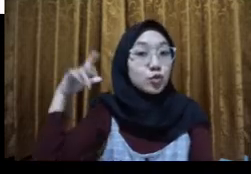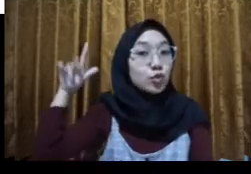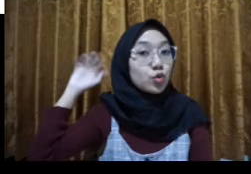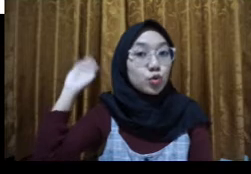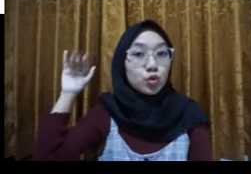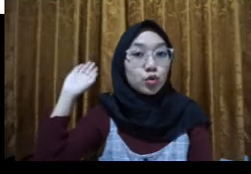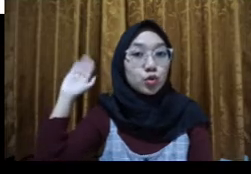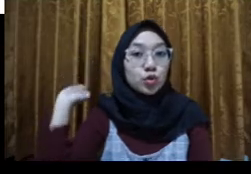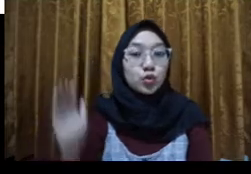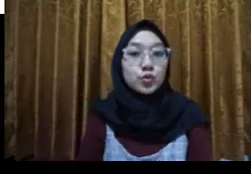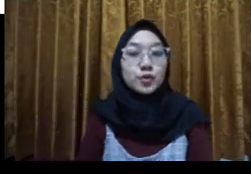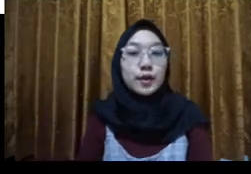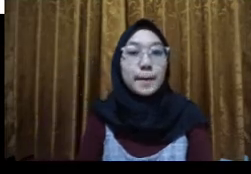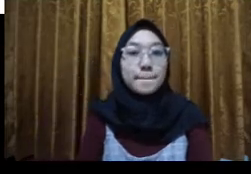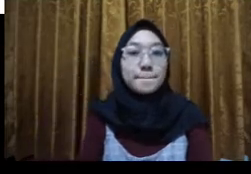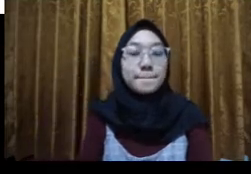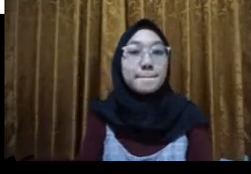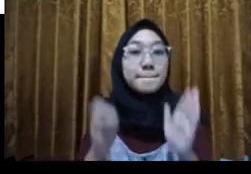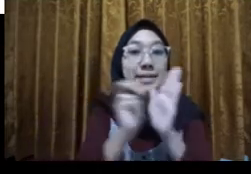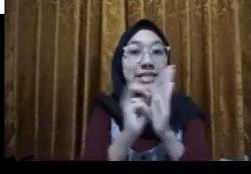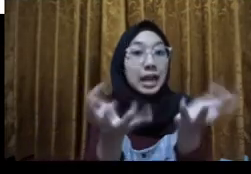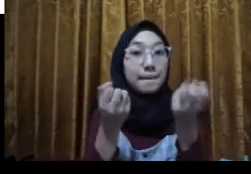grup discussion ya tentang teknologi,